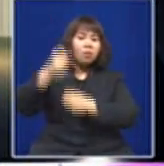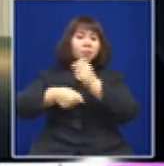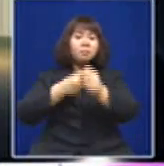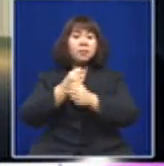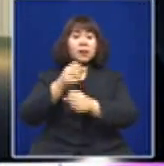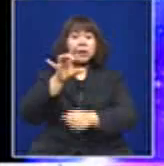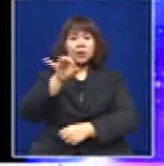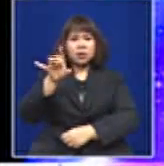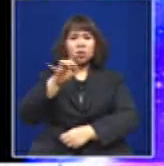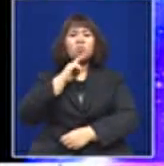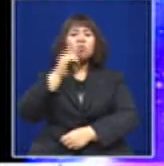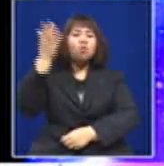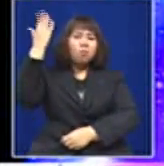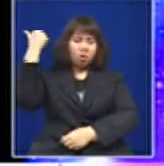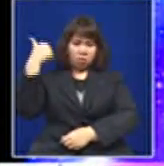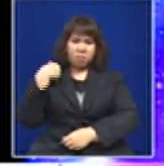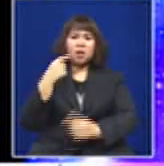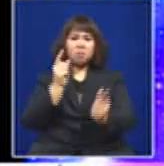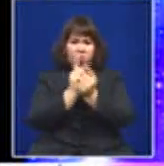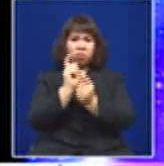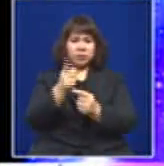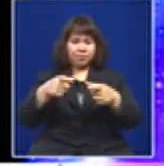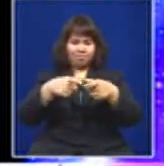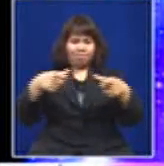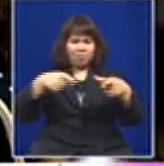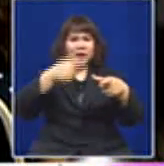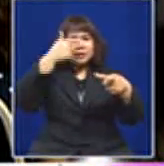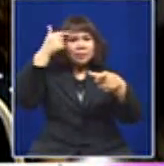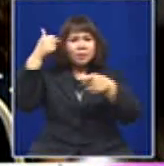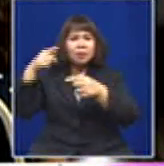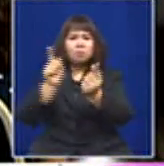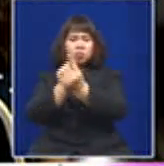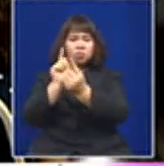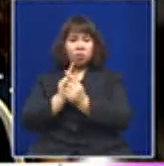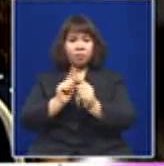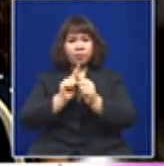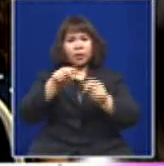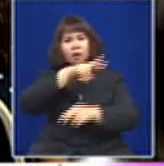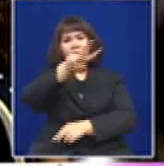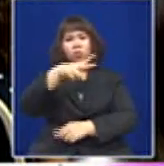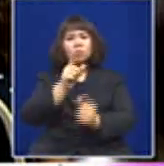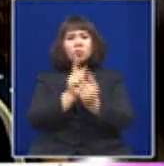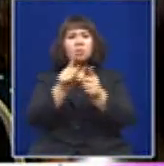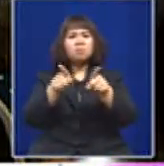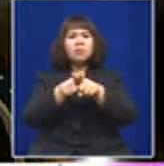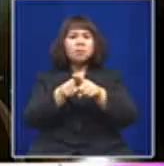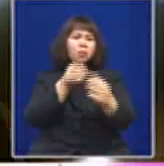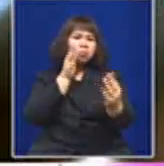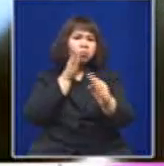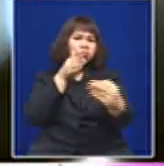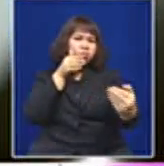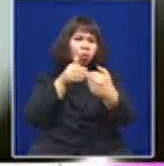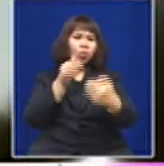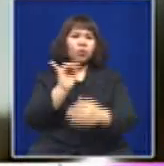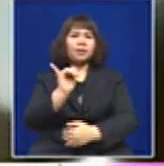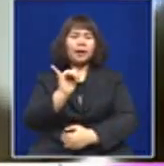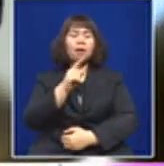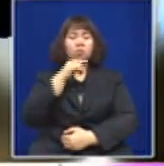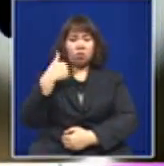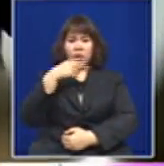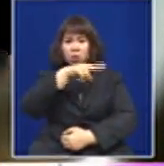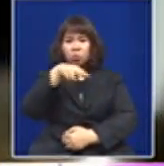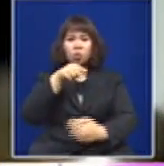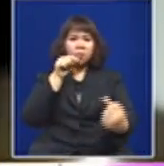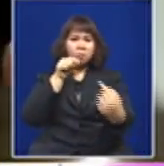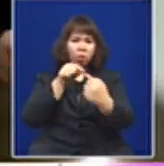ที่แล้วซึ่งก่อนหน้านี้เคยเกิดหลุมดำขึ้นแล้วหลายครั้งแต่เป็นการตรวจพบในลักษณะทางอ้อมและหลังจากที่มีการตรวจพบ